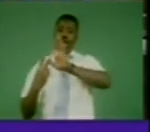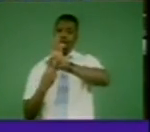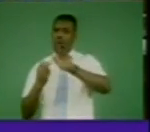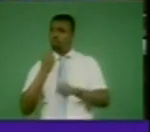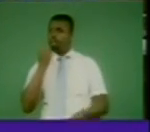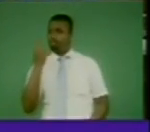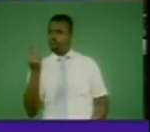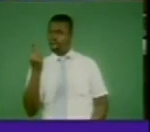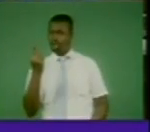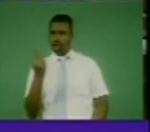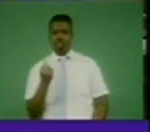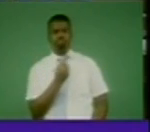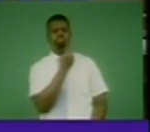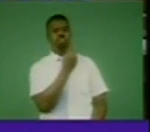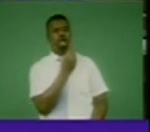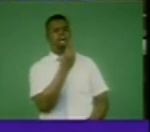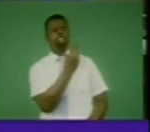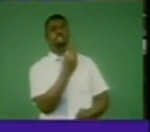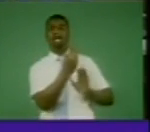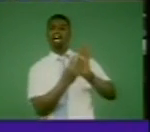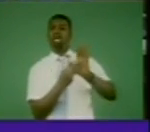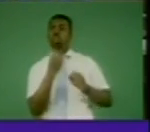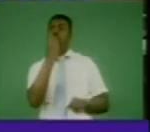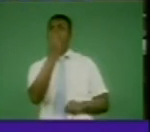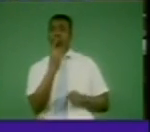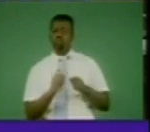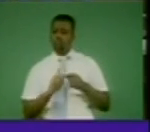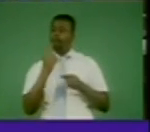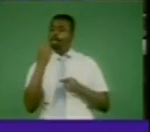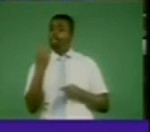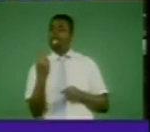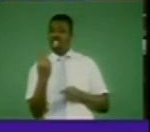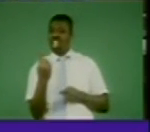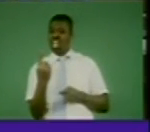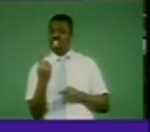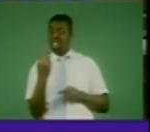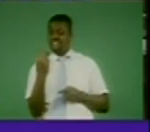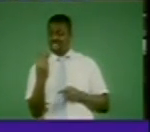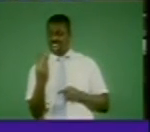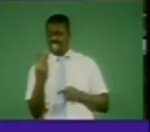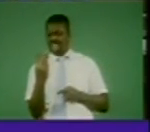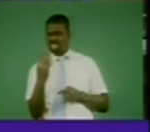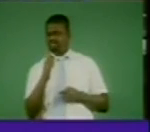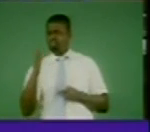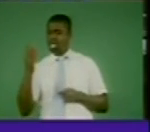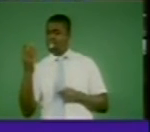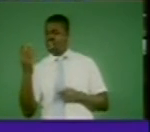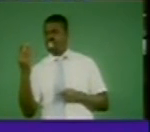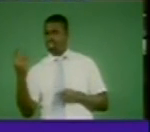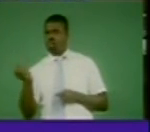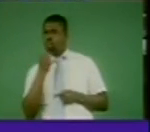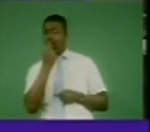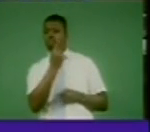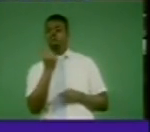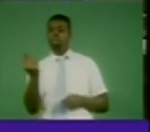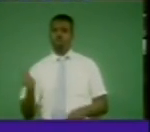Ibara 128 kura 3, ibara 129 kura 2, ibara 130 mpaka 31 kura moja kila moja,